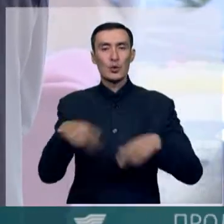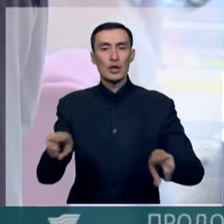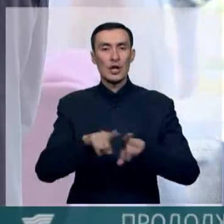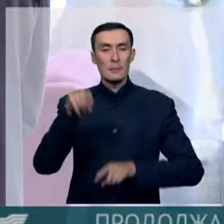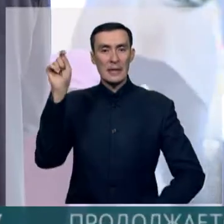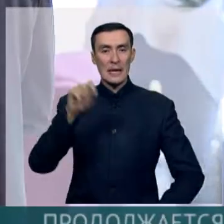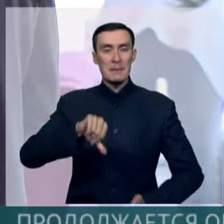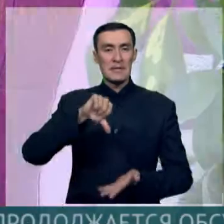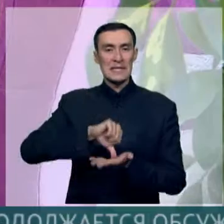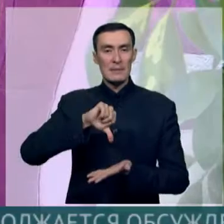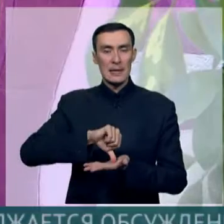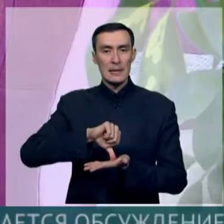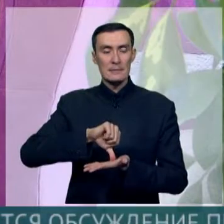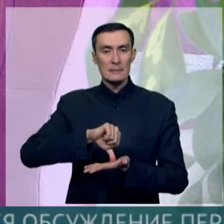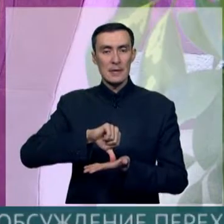прибыли представители